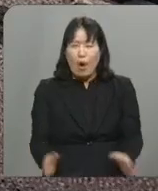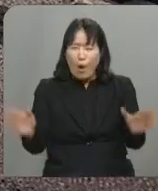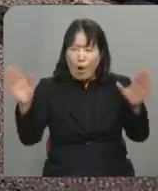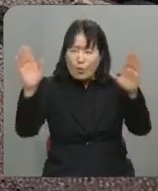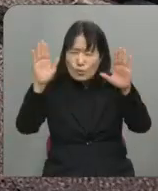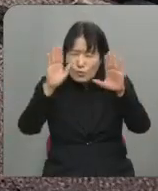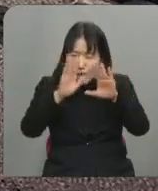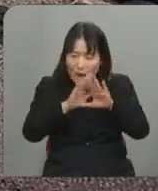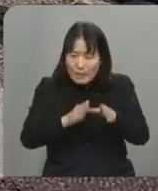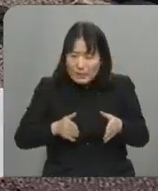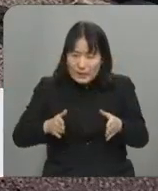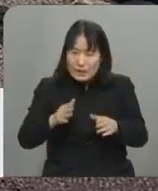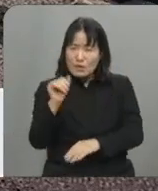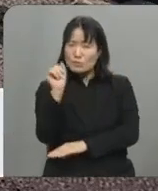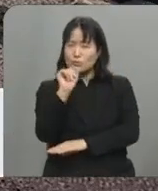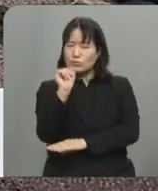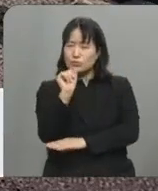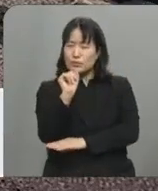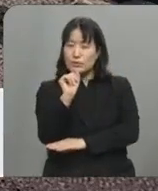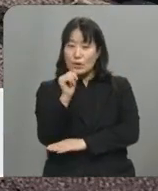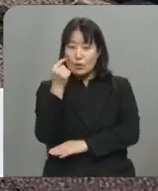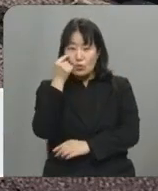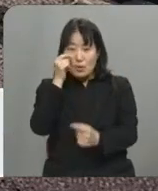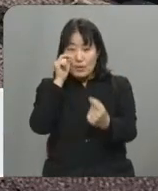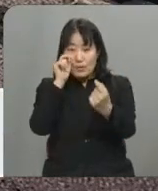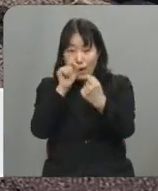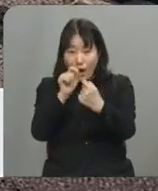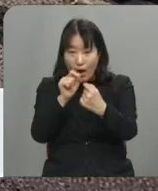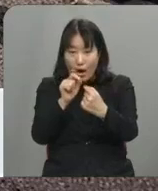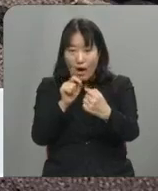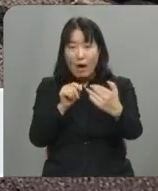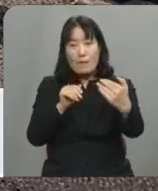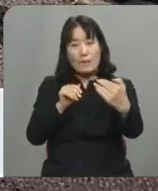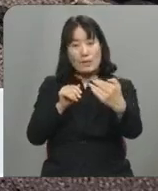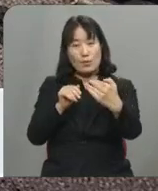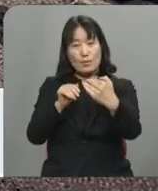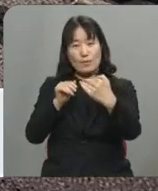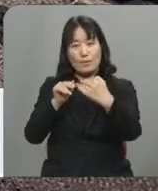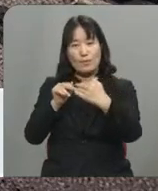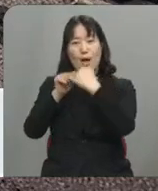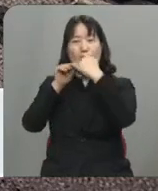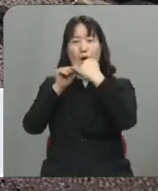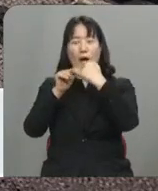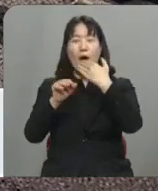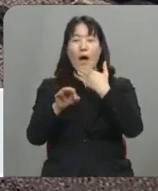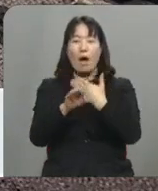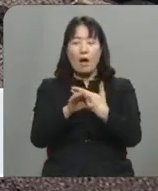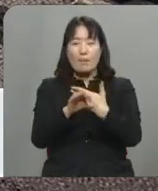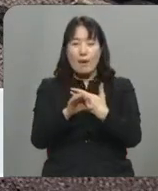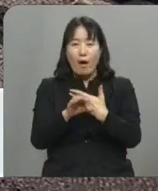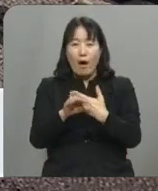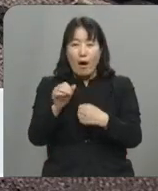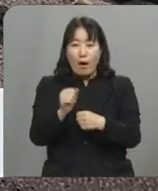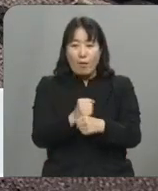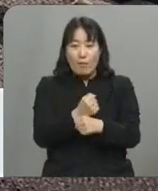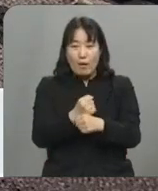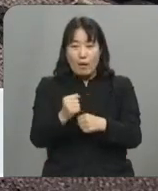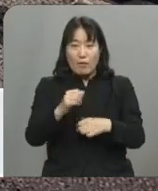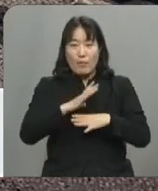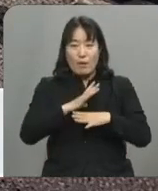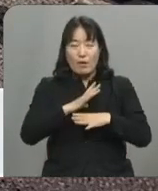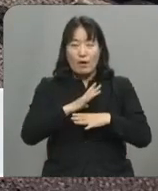어두운 밤길 차를 몰고 가는데 눈앞에 갑자기 역주행하는 트랙터가 튀어나온다면 얼마나